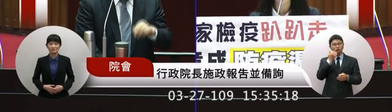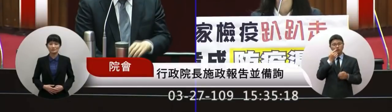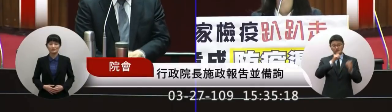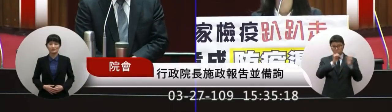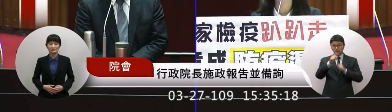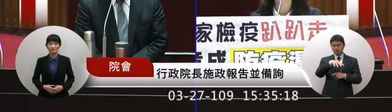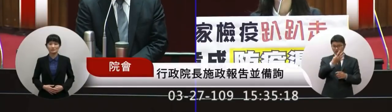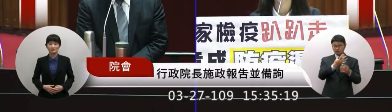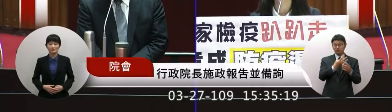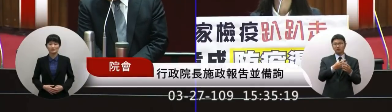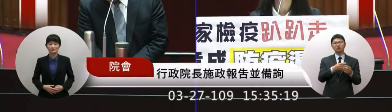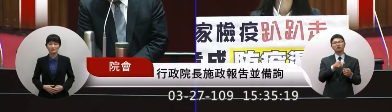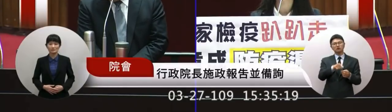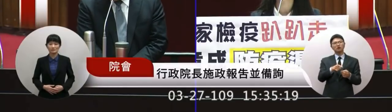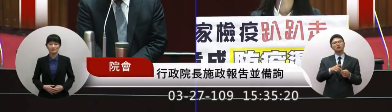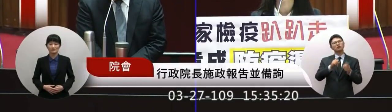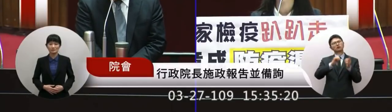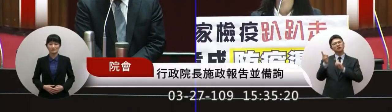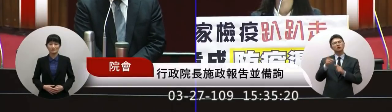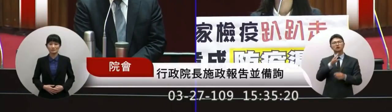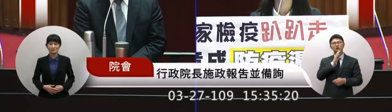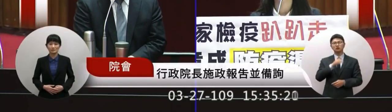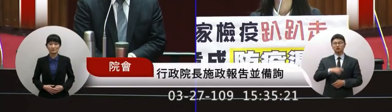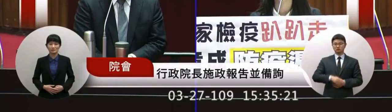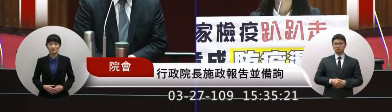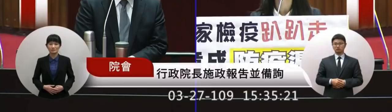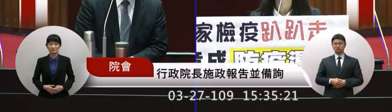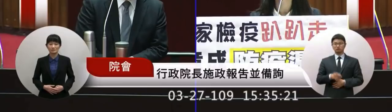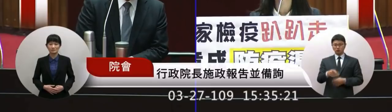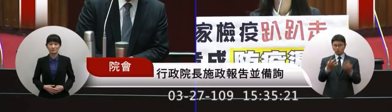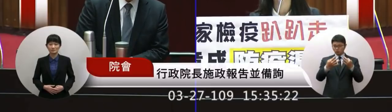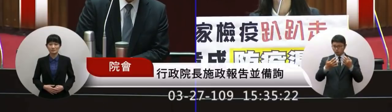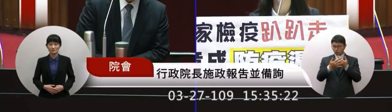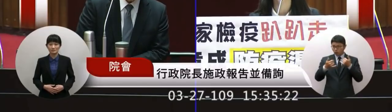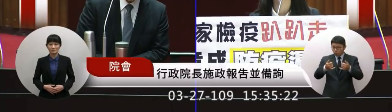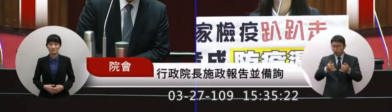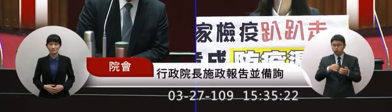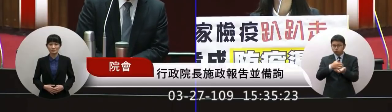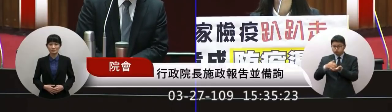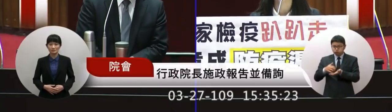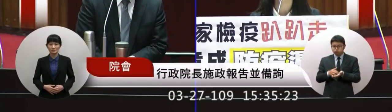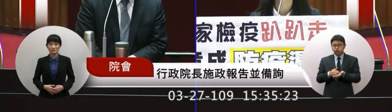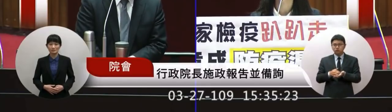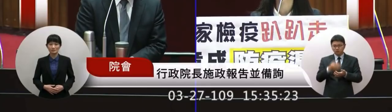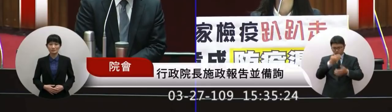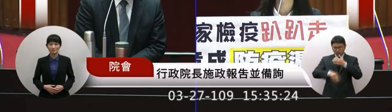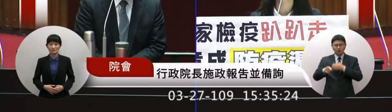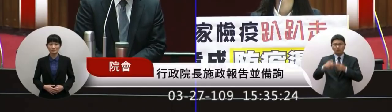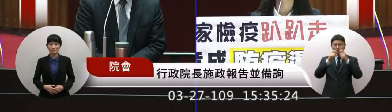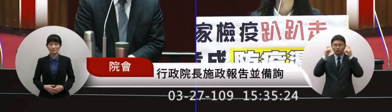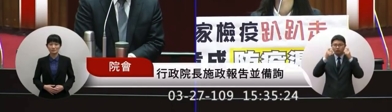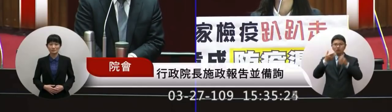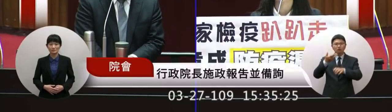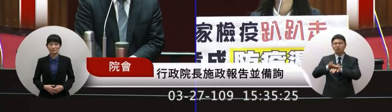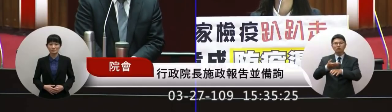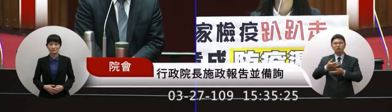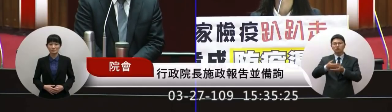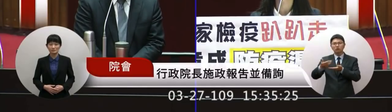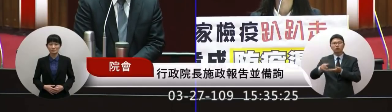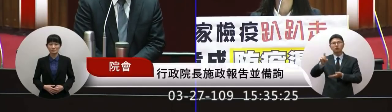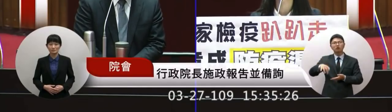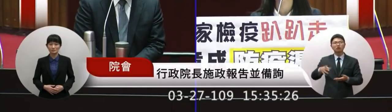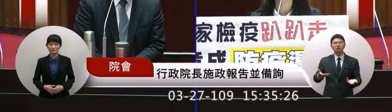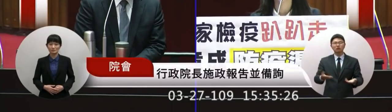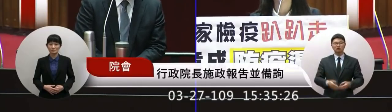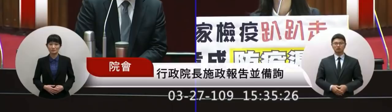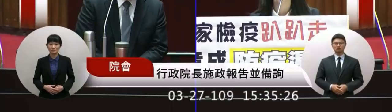是165万片，那再加上网络的数据等等，剩下的口罩到底在哪里？其实很多人是有这个疑虑的，